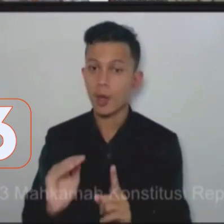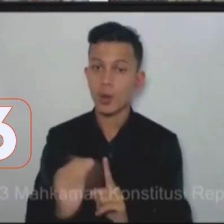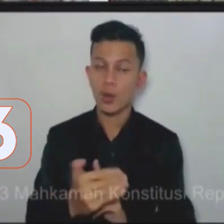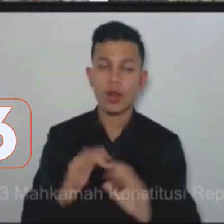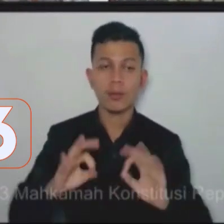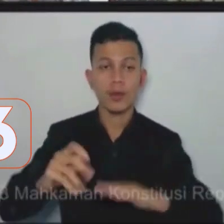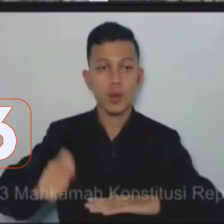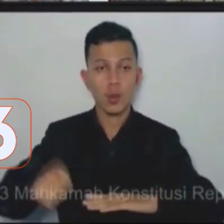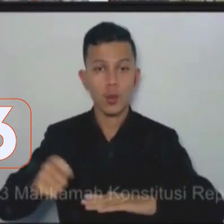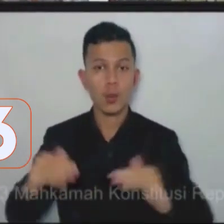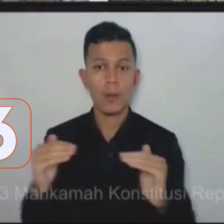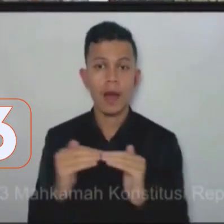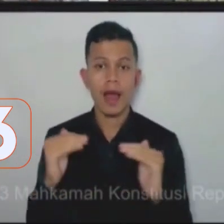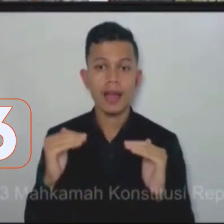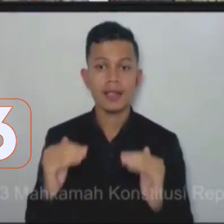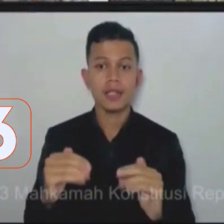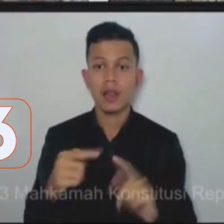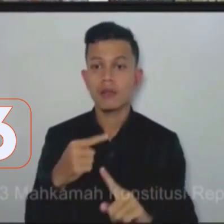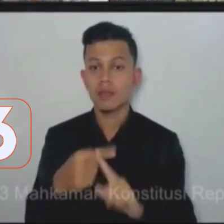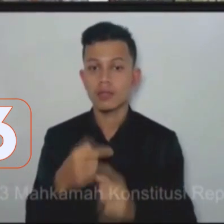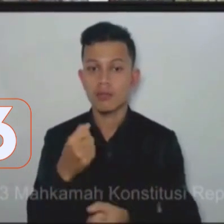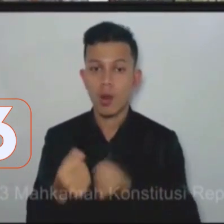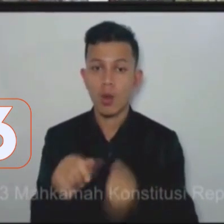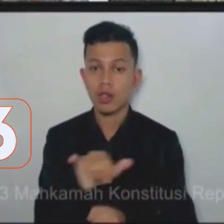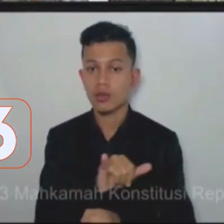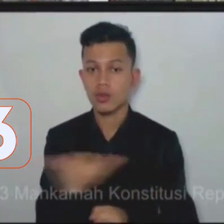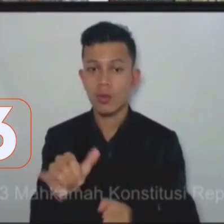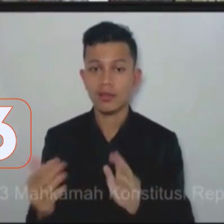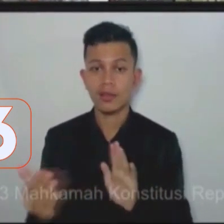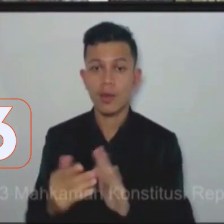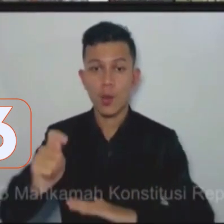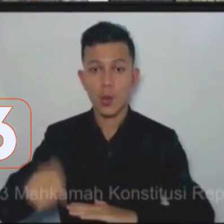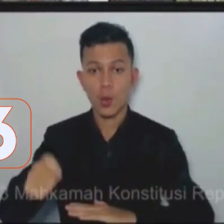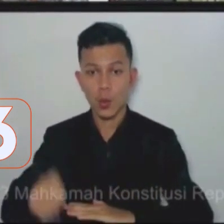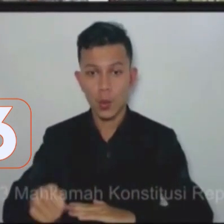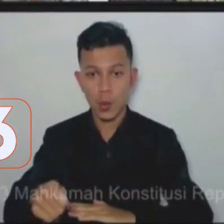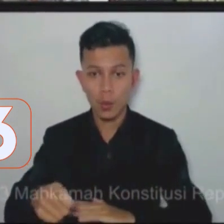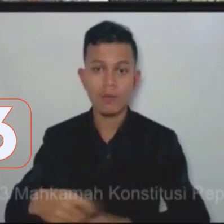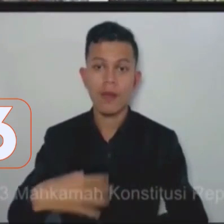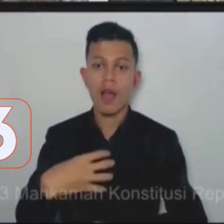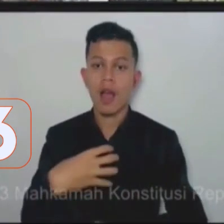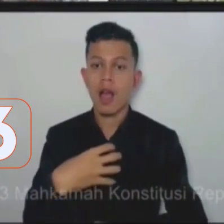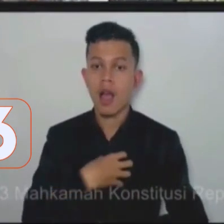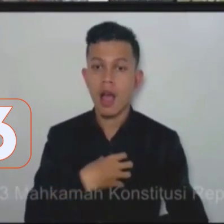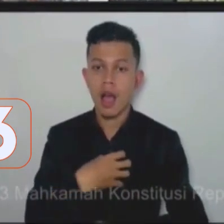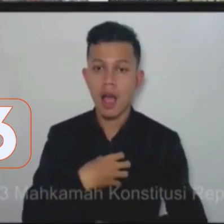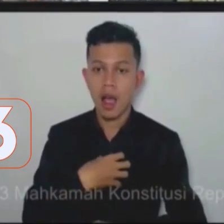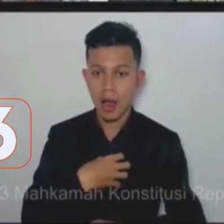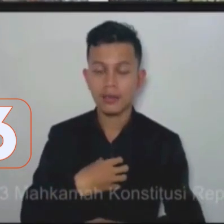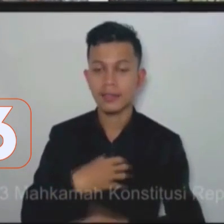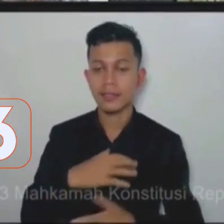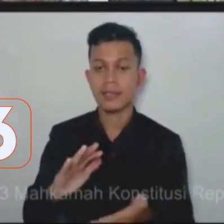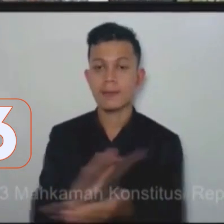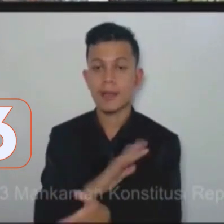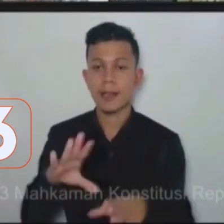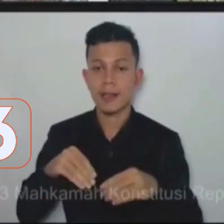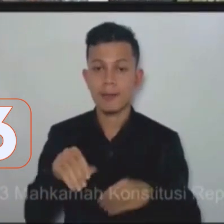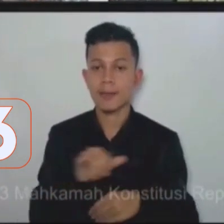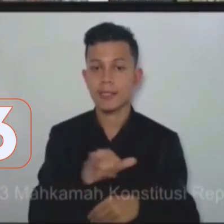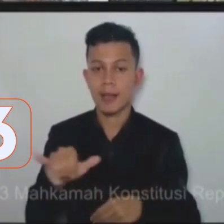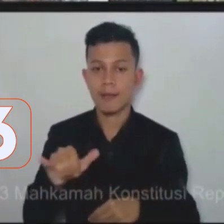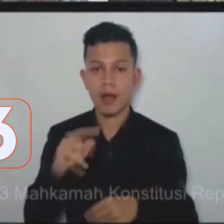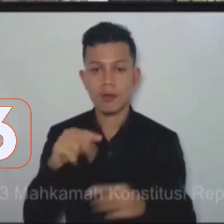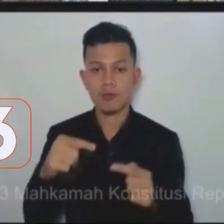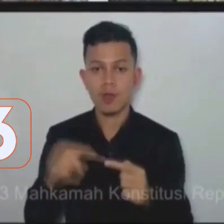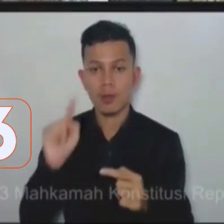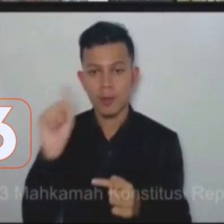yang adil serta perlakuan yang sama di hadapan hukum serta hak memperoleh kesempatan yang sama dalam pemerintahan